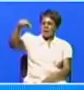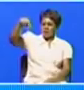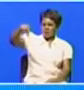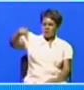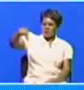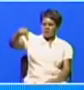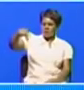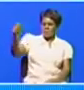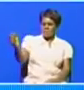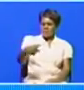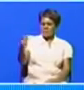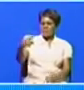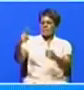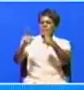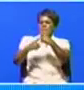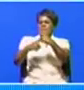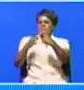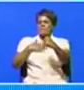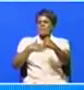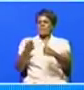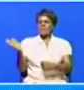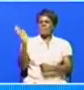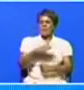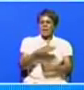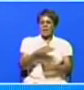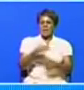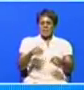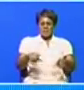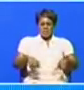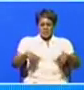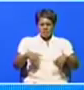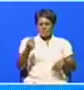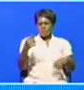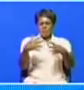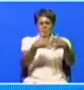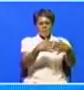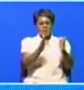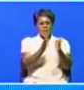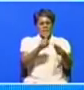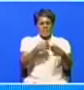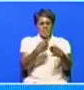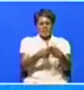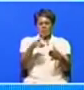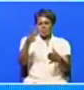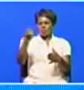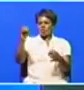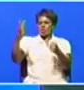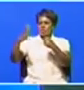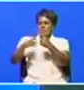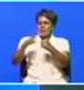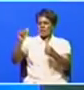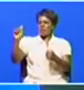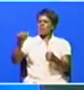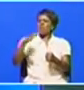Iraq miezi sita nikarudi. Nikakaa kidogo Uingereza, tena nikaenda Afghanistan 2009. Na wengi watauliza